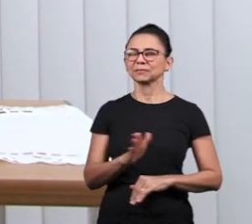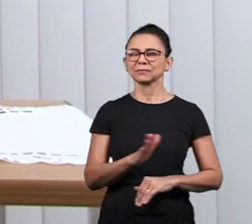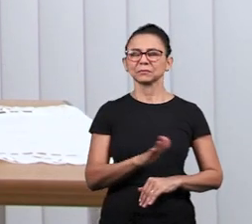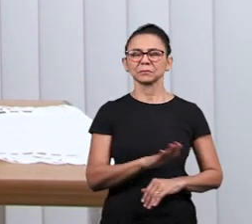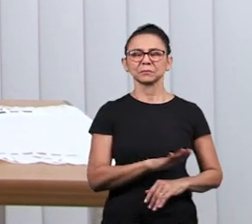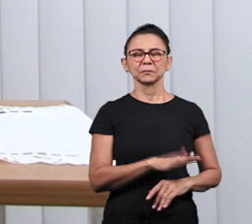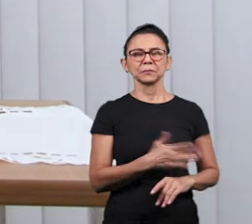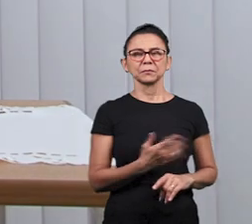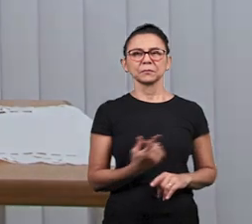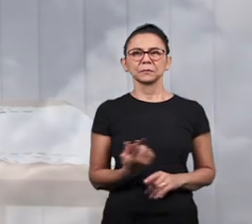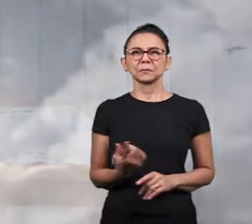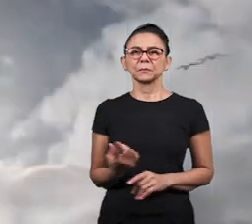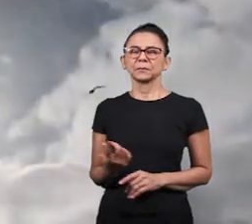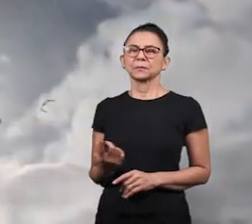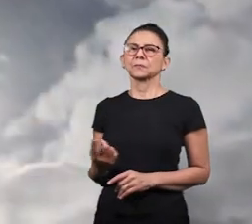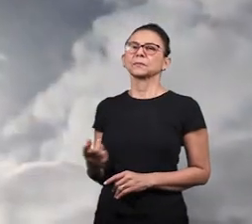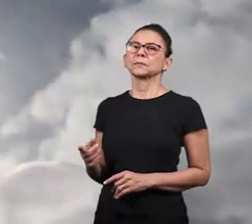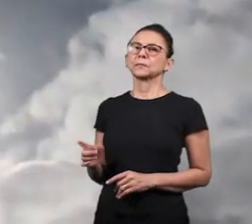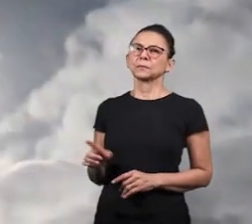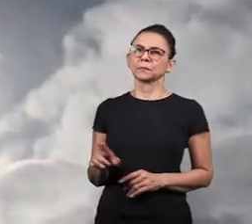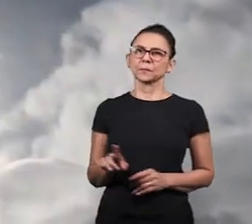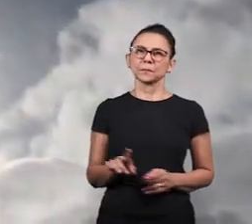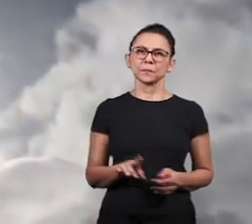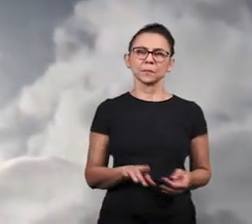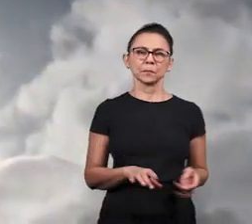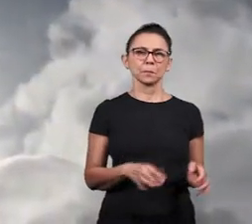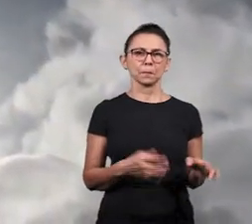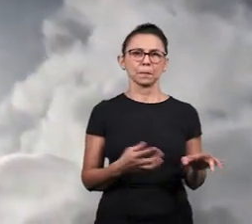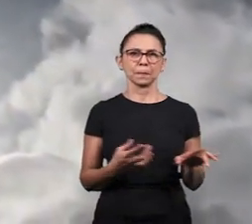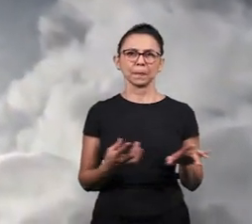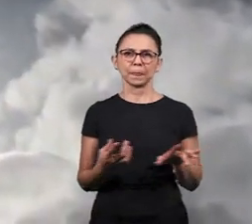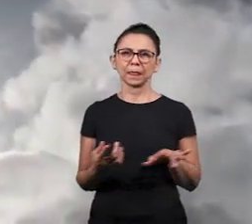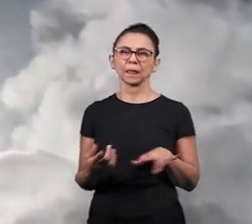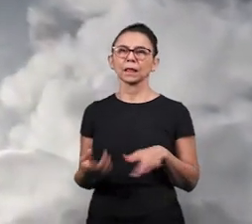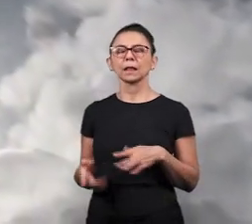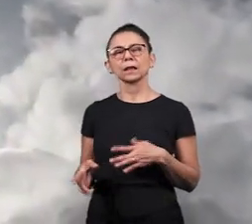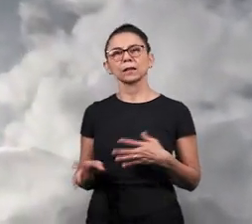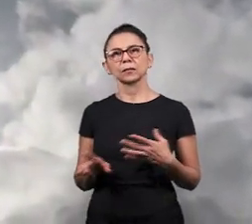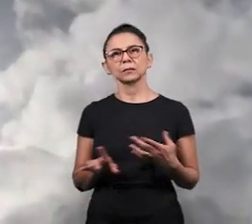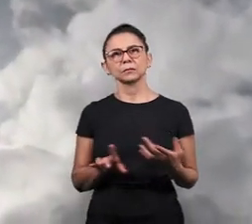прославляя Его и благословляя Его святое имя.